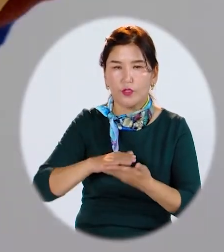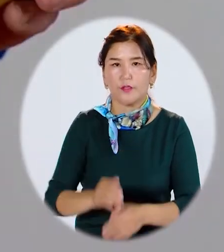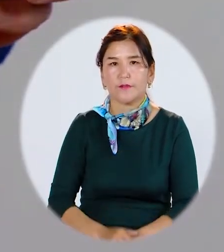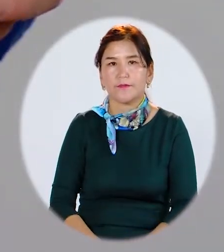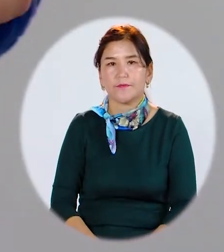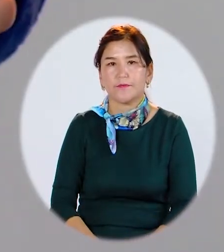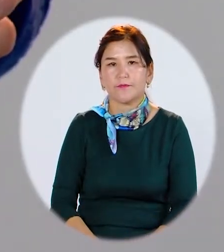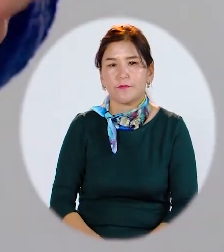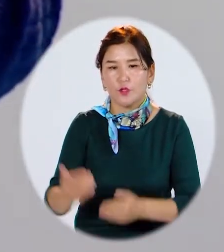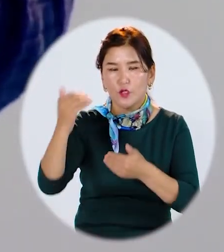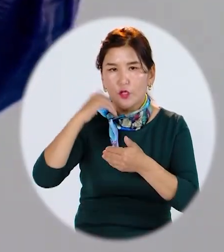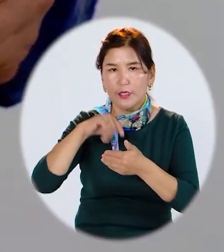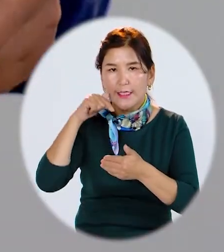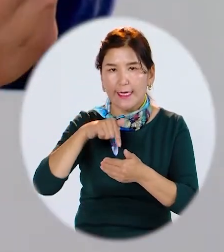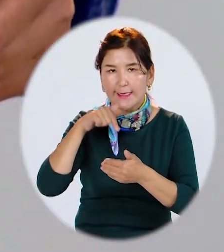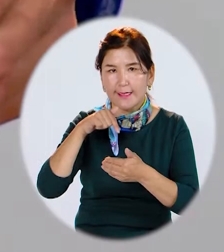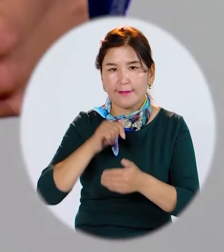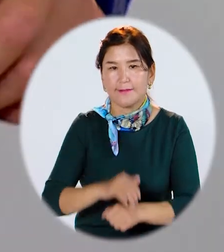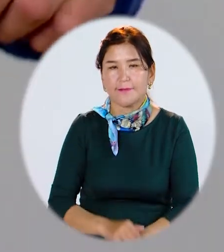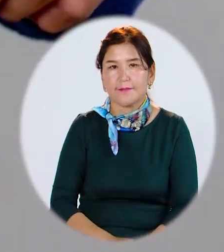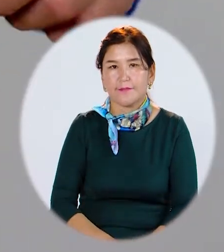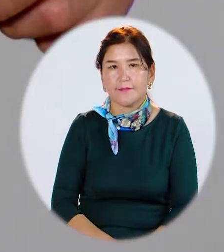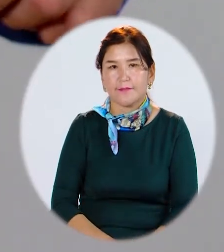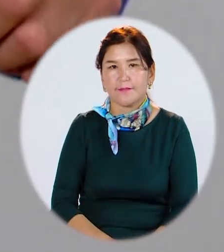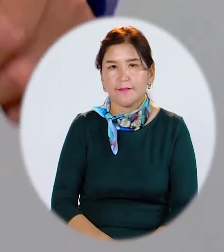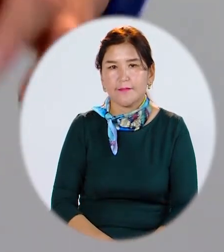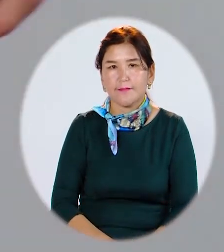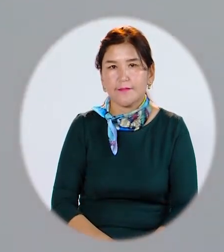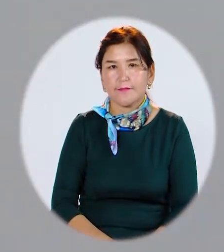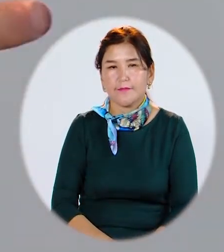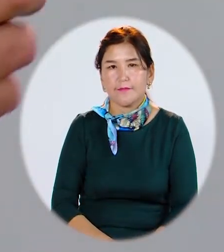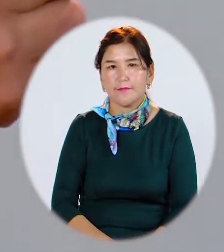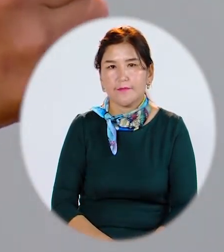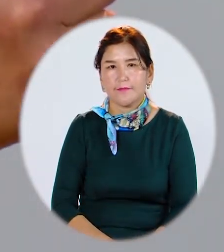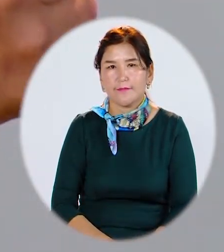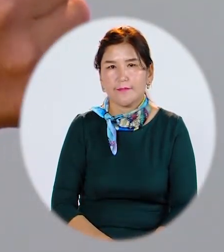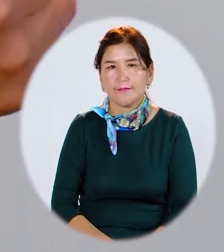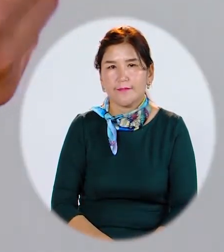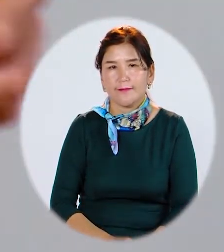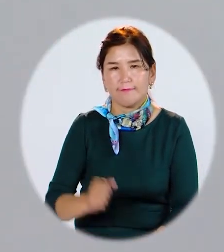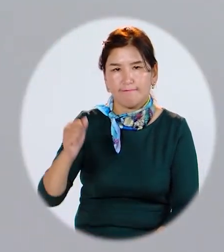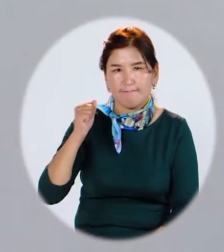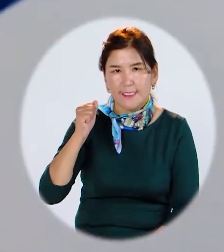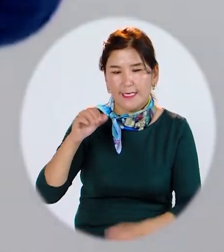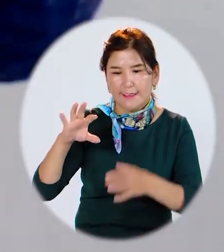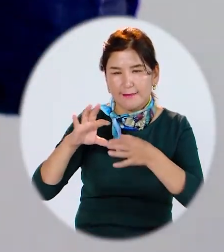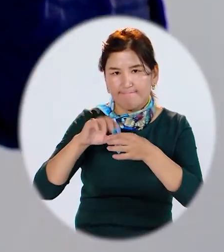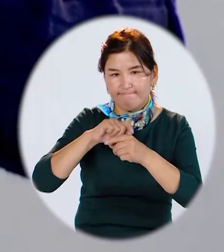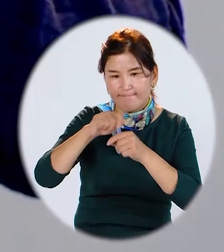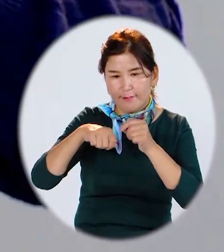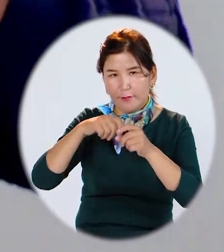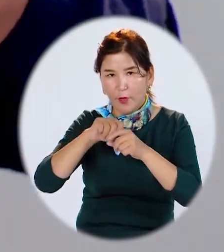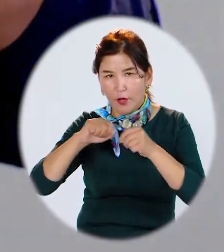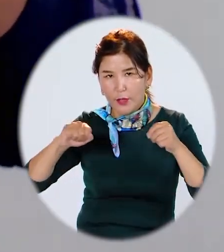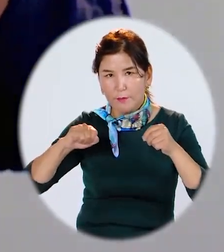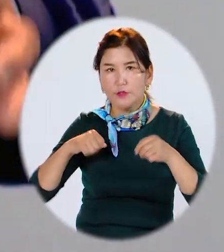оруулаад дотор талд нь ингээ сайхан чангал чагталж өгнө. За ингээд их биений маань